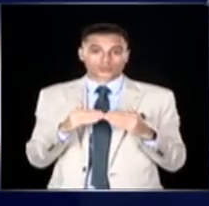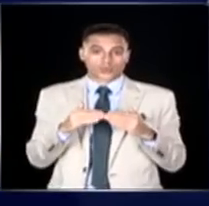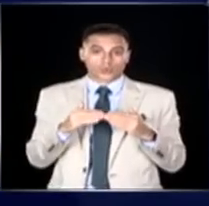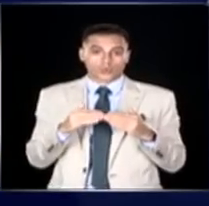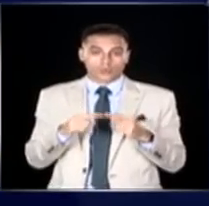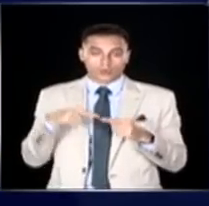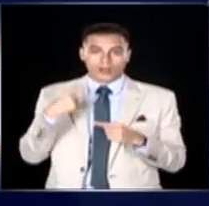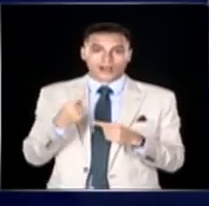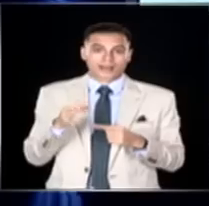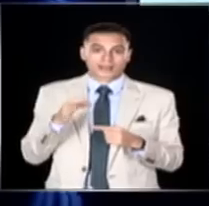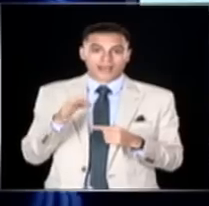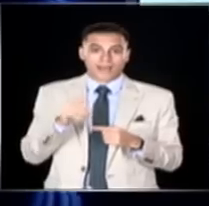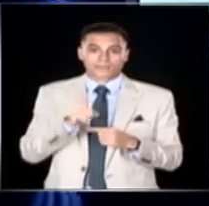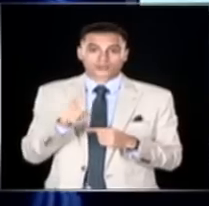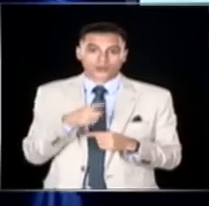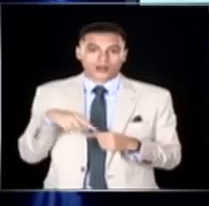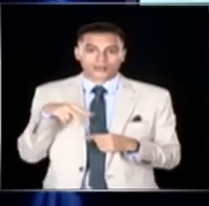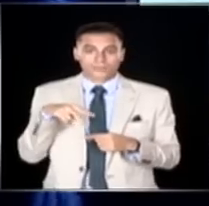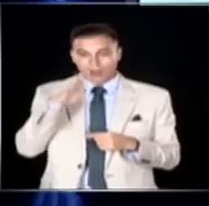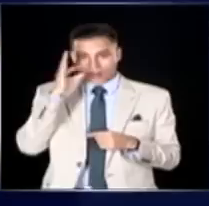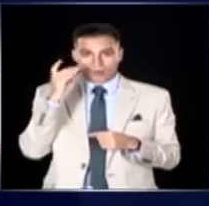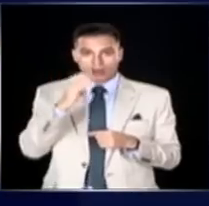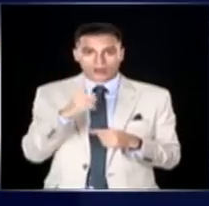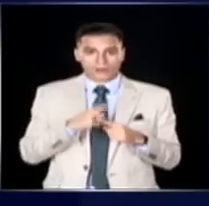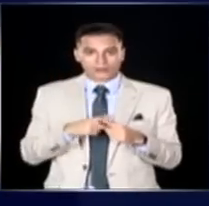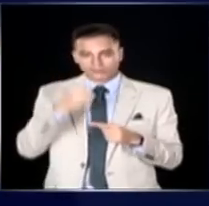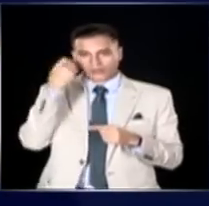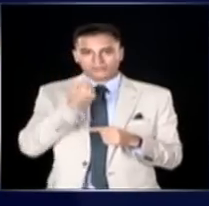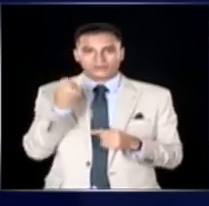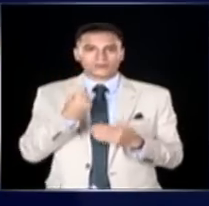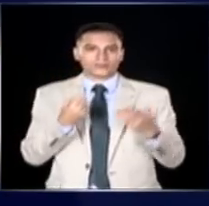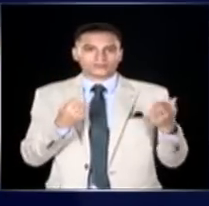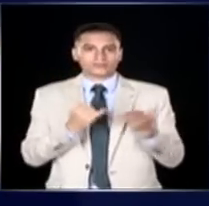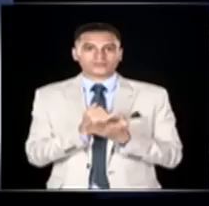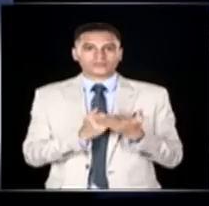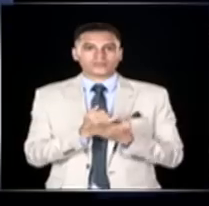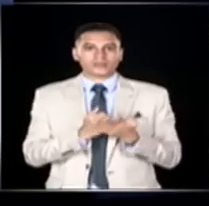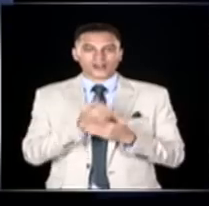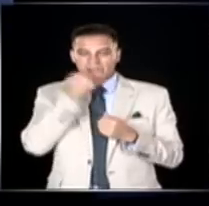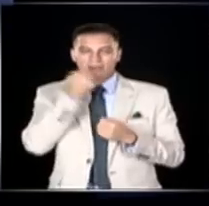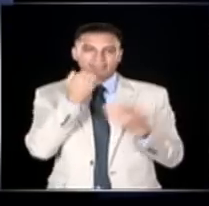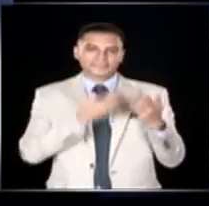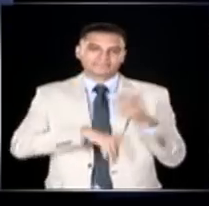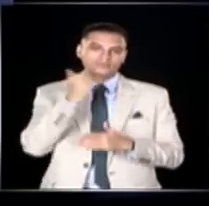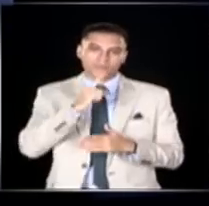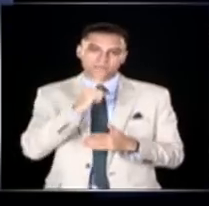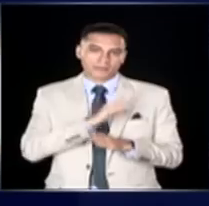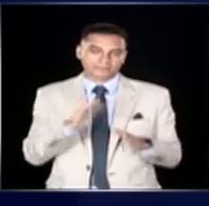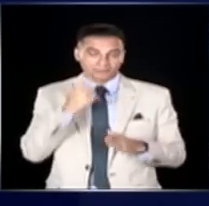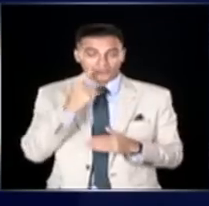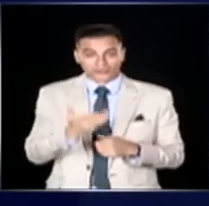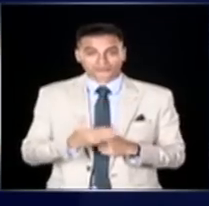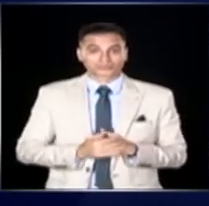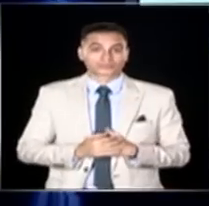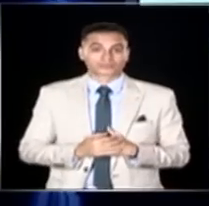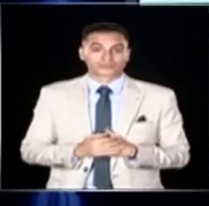وهنلعب على الهدف الذهبي، لو الإجابة غلط ألف مبروك لمغاغة، اتأهلتوا لدور